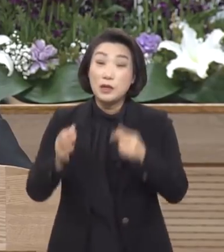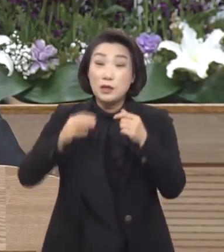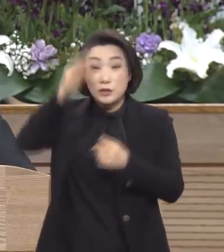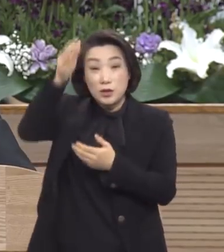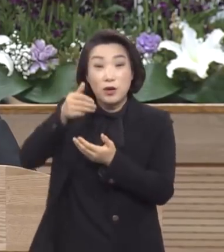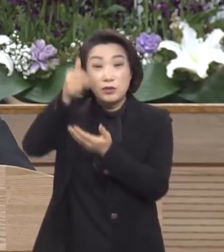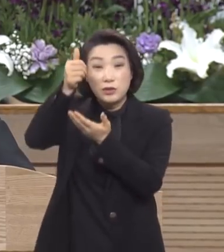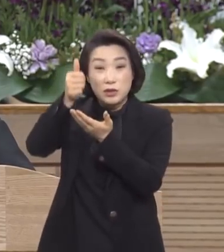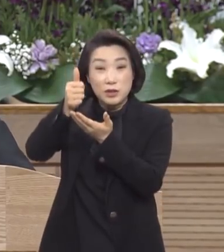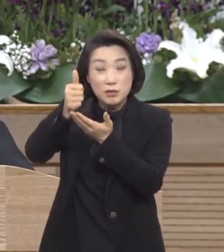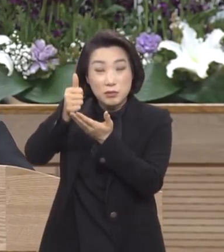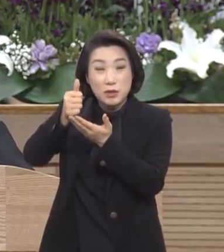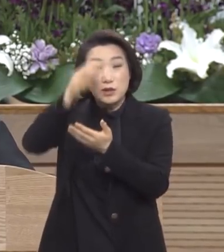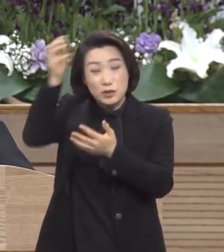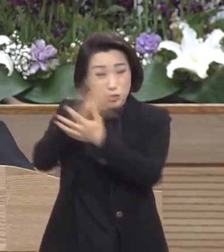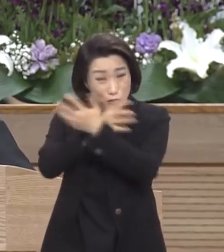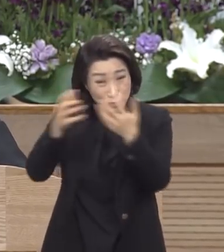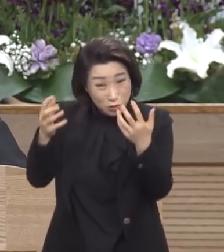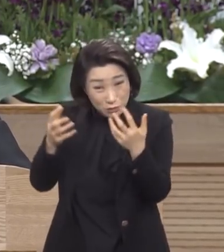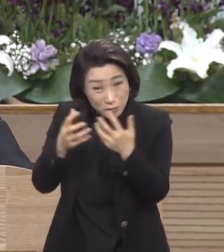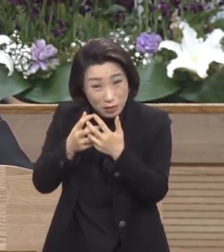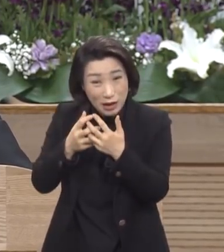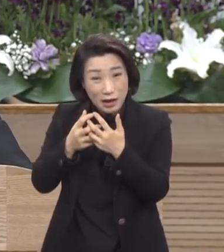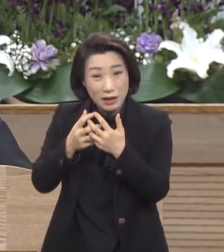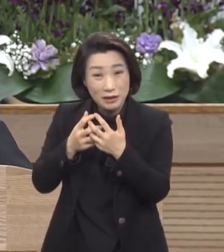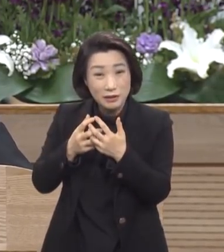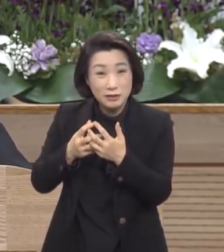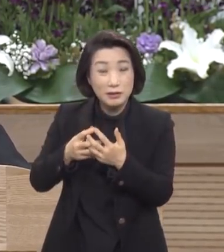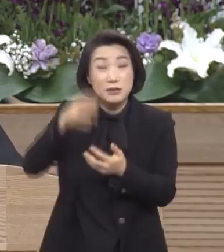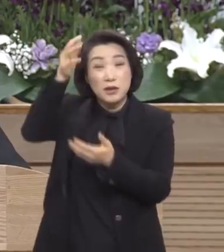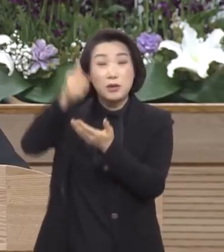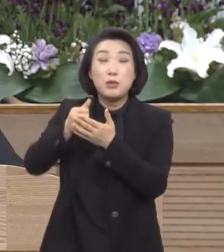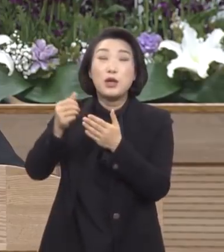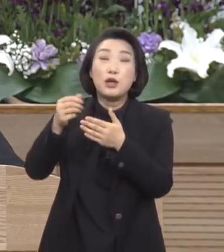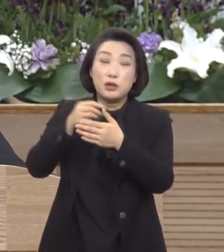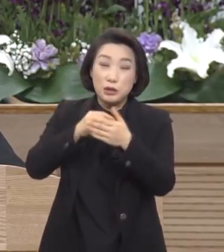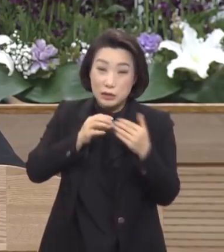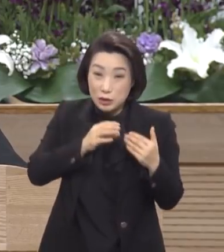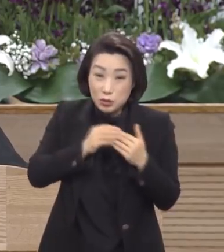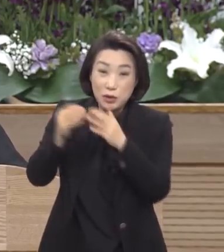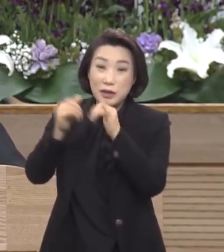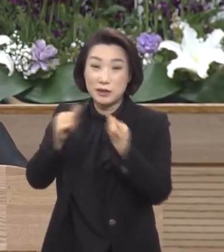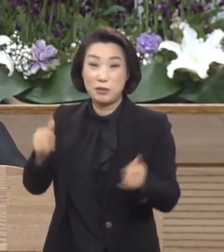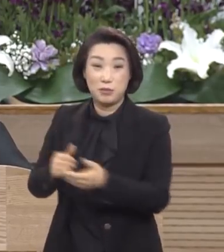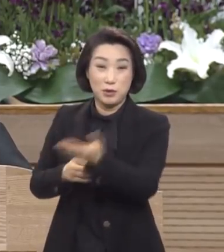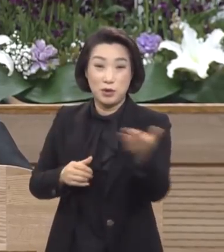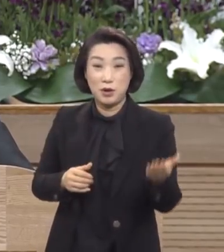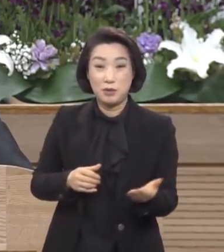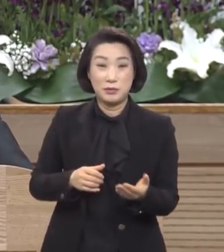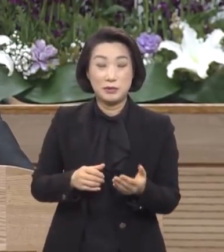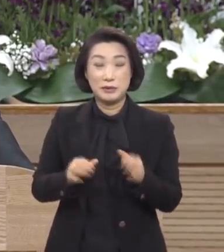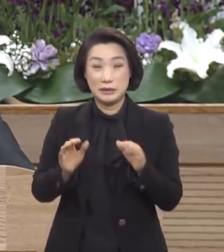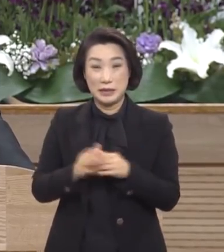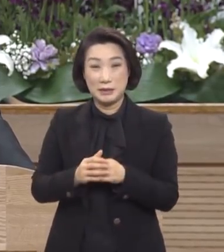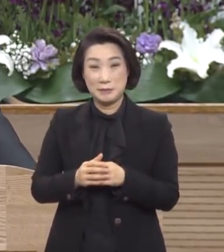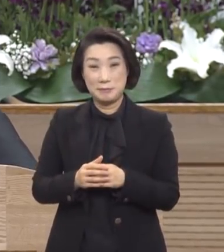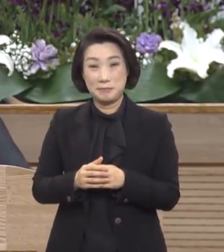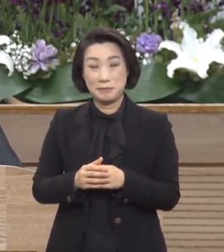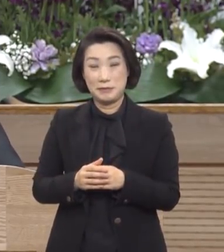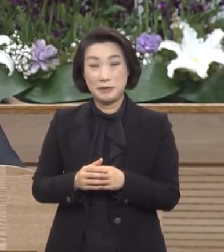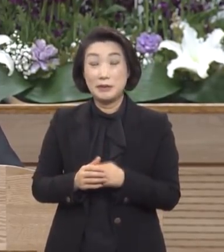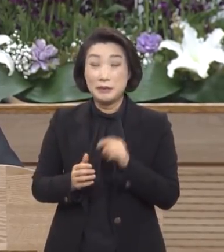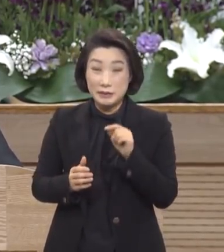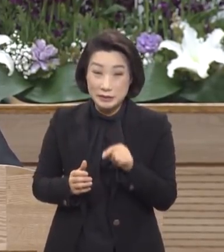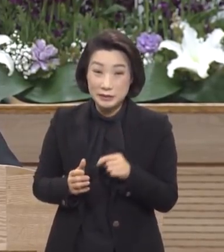성령이 충만하고 성령이 운영하는 사람들은 변합니다.